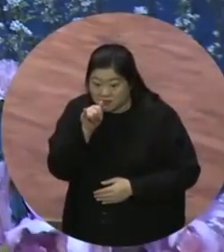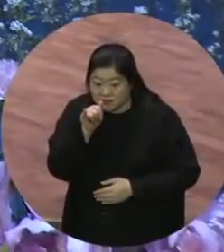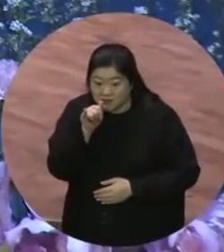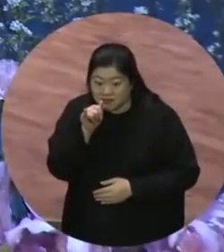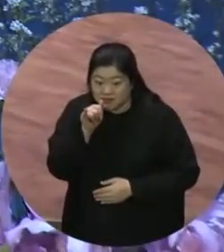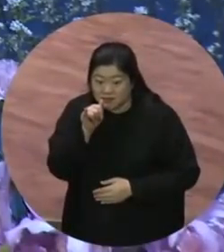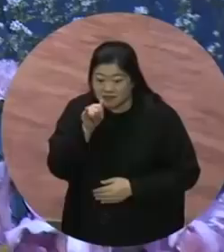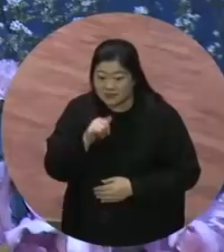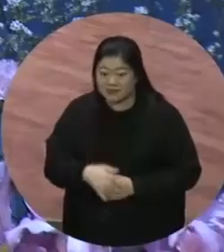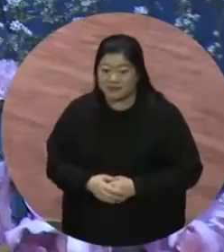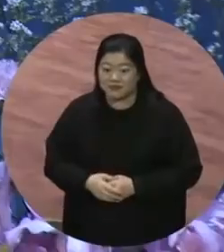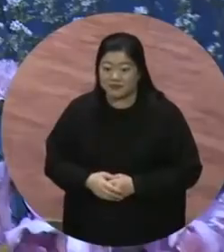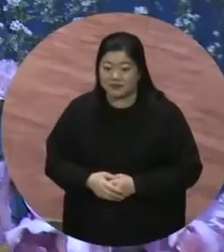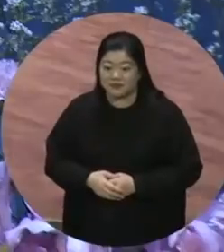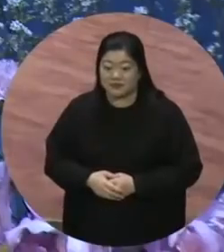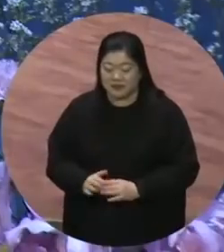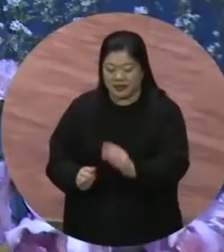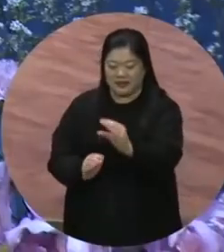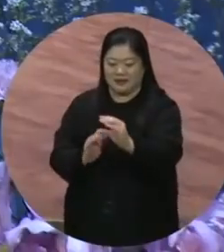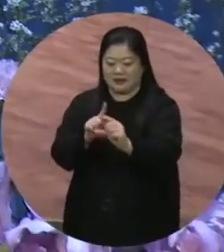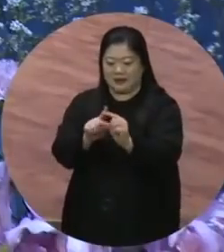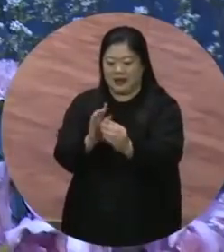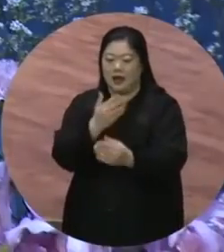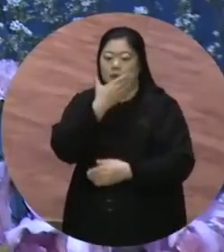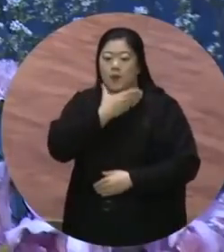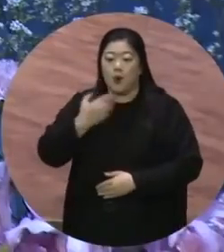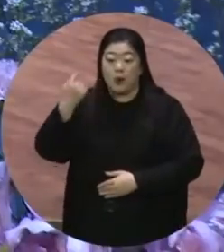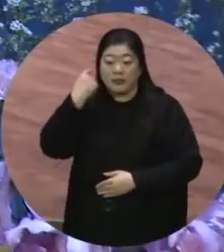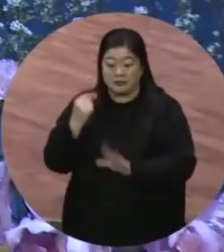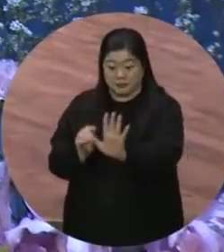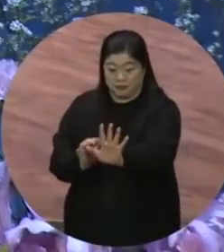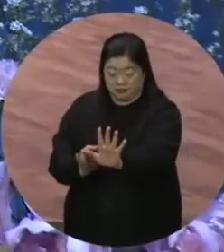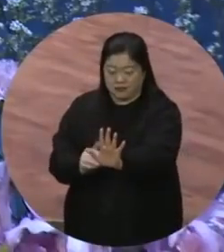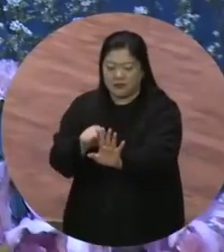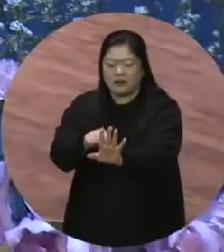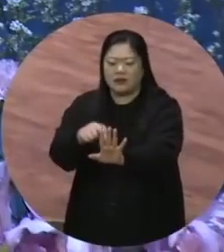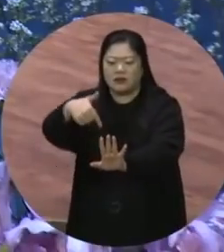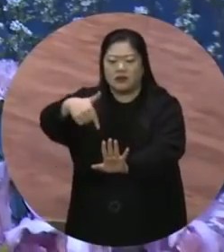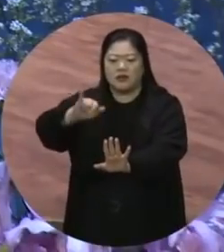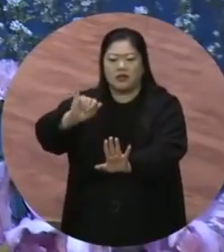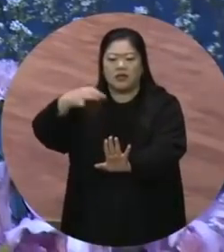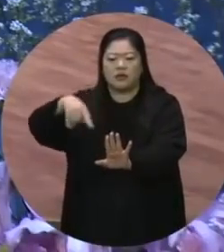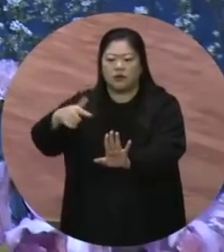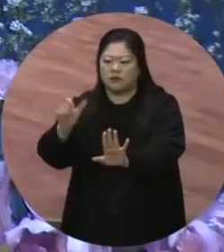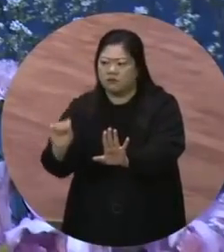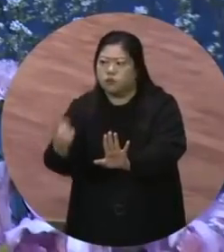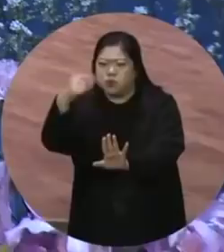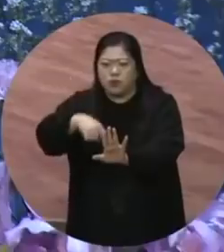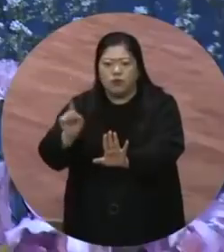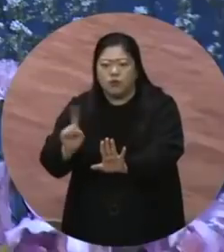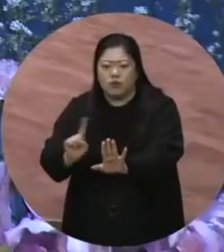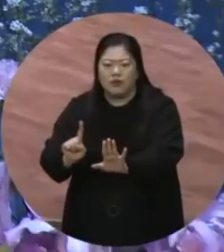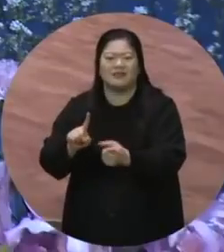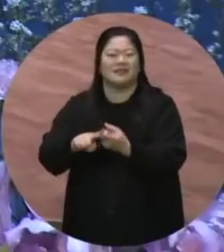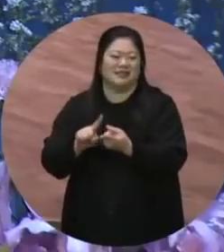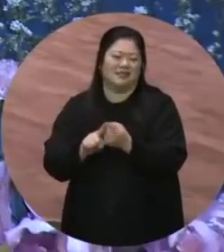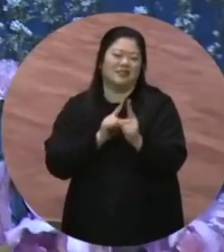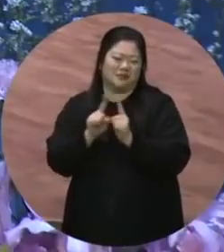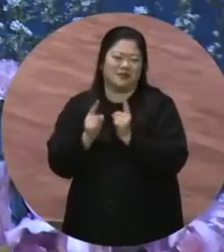말은요 복음의 기원을 강조하는 표현이에요. 복음은 단순히